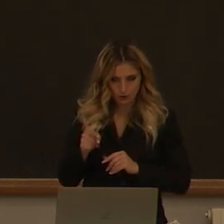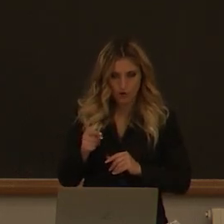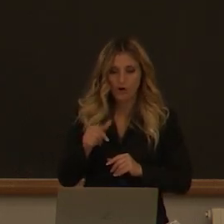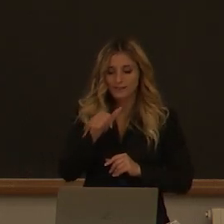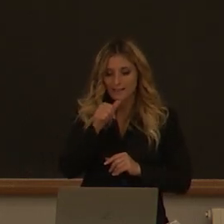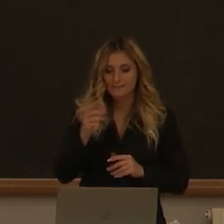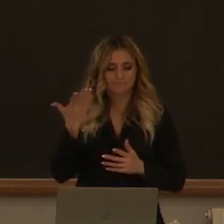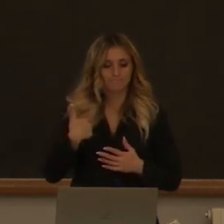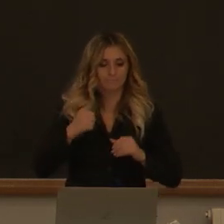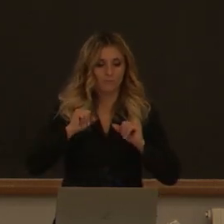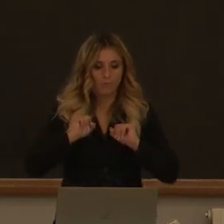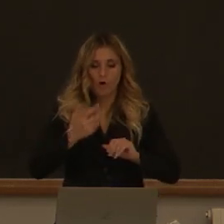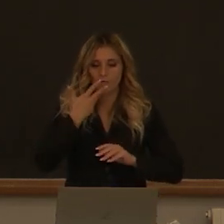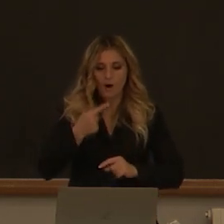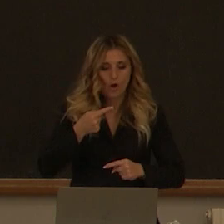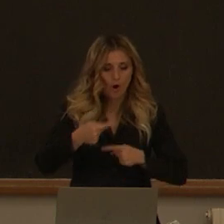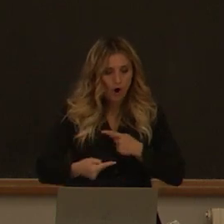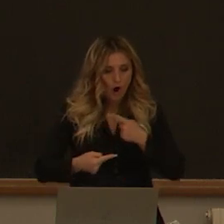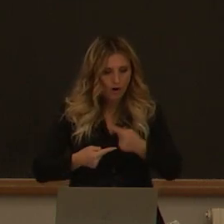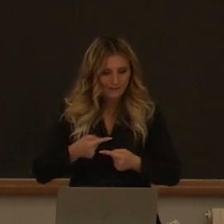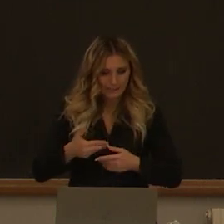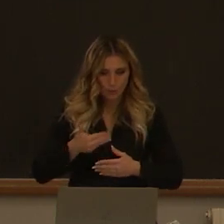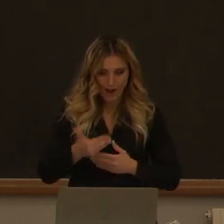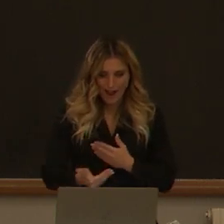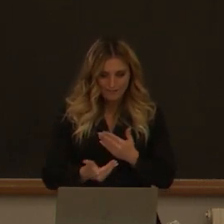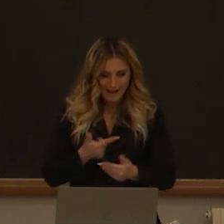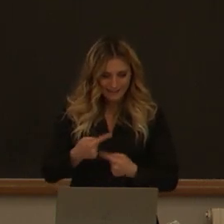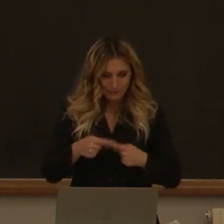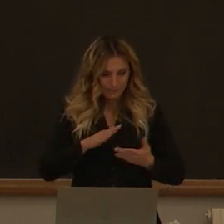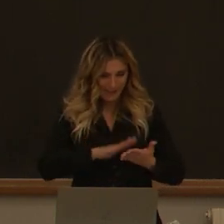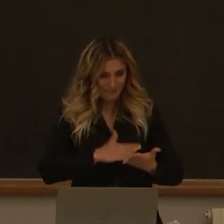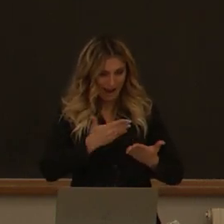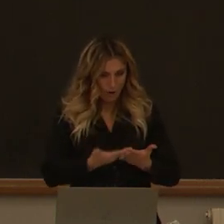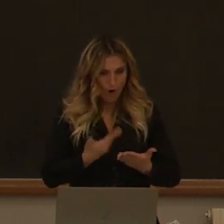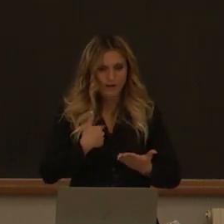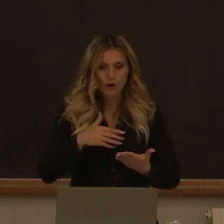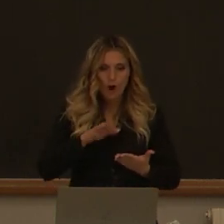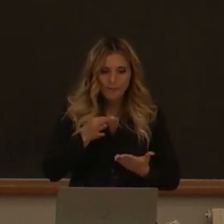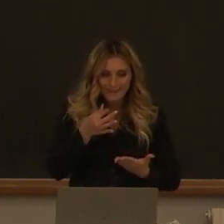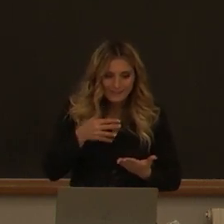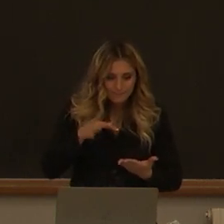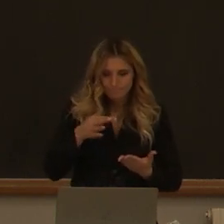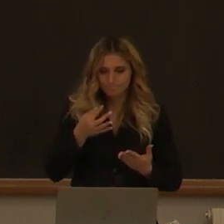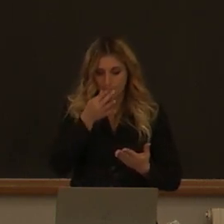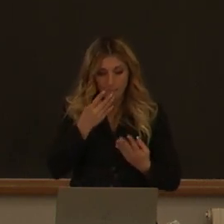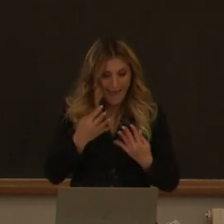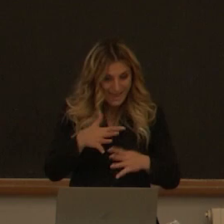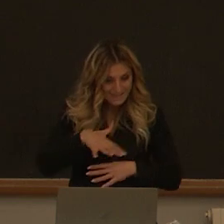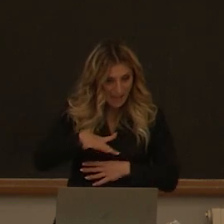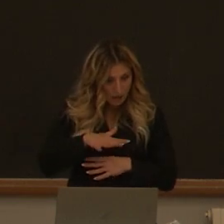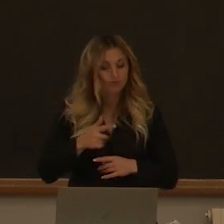per poter effettivamente continuare a portare avanti quei valori che hanno caratterizzato il nostro territorio e il nostro